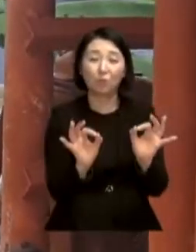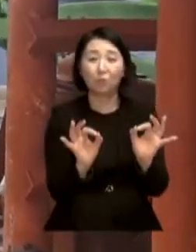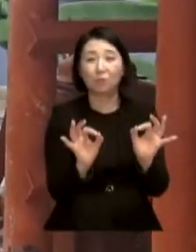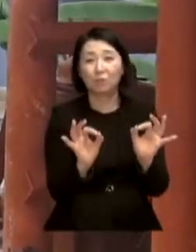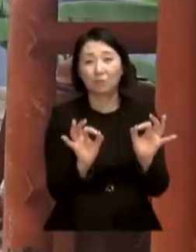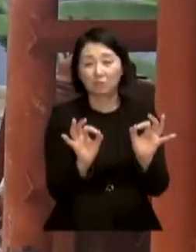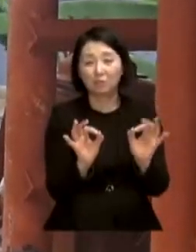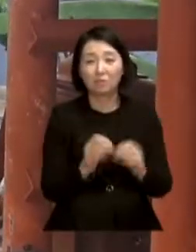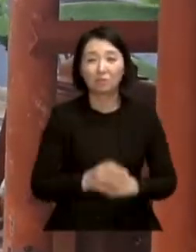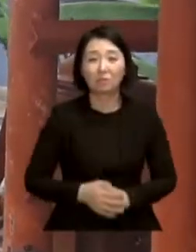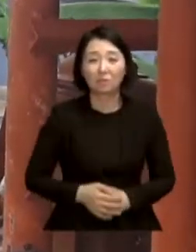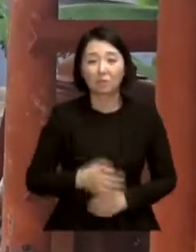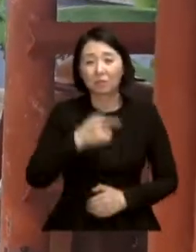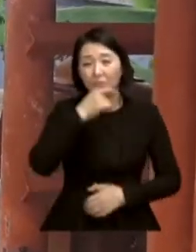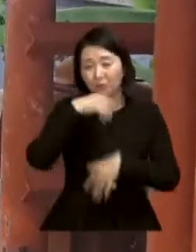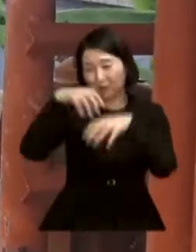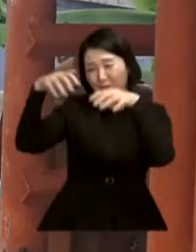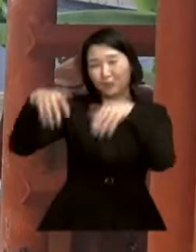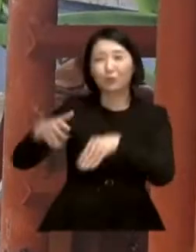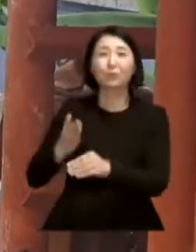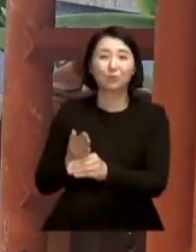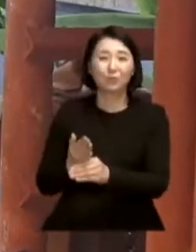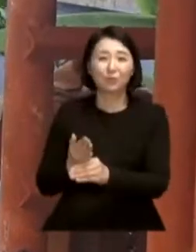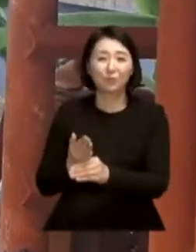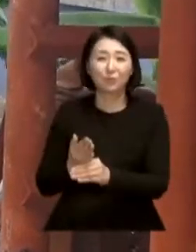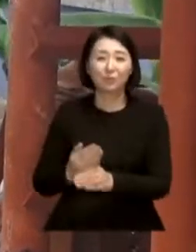모습을 보고 비는 막 오는데